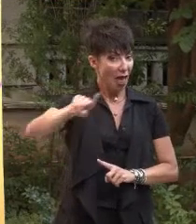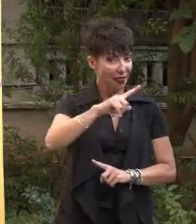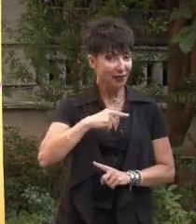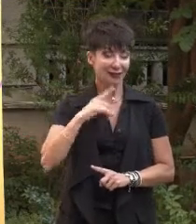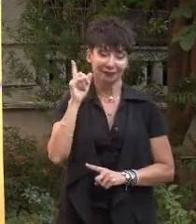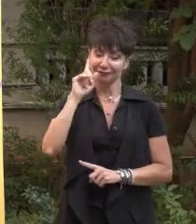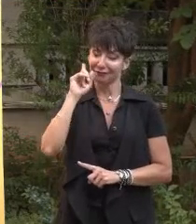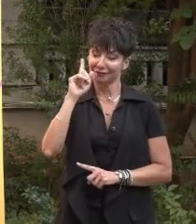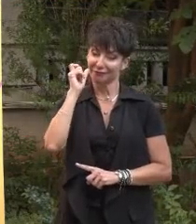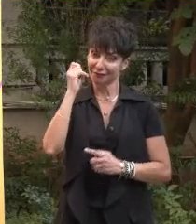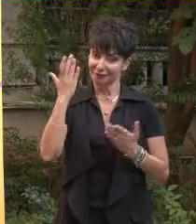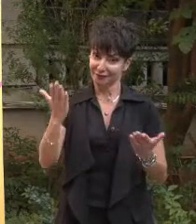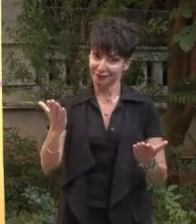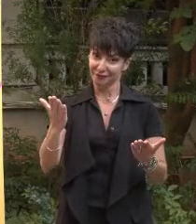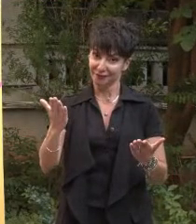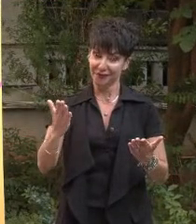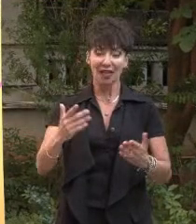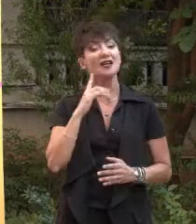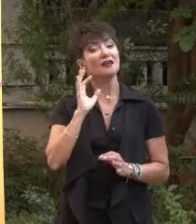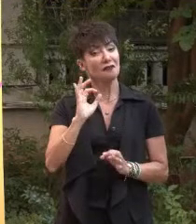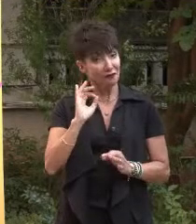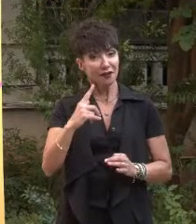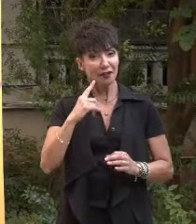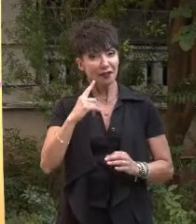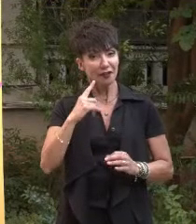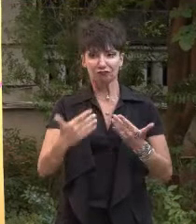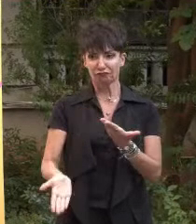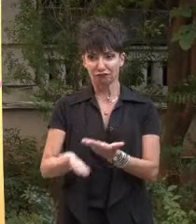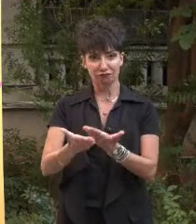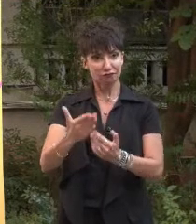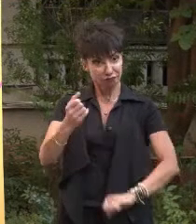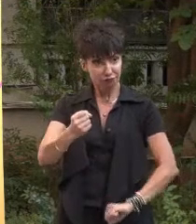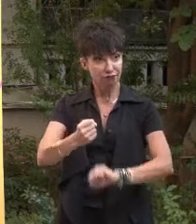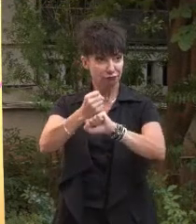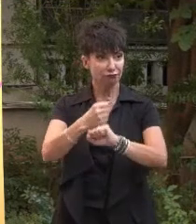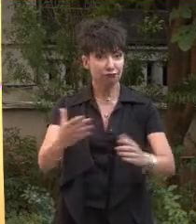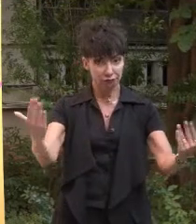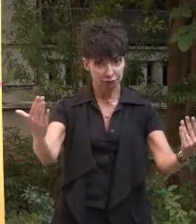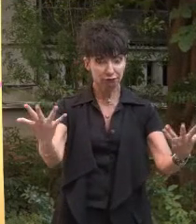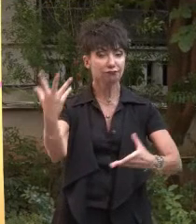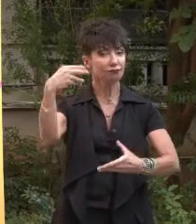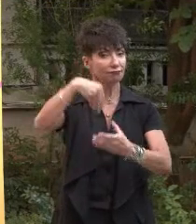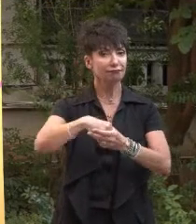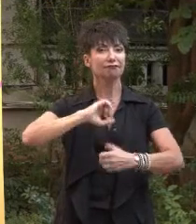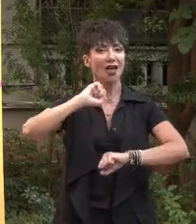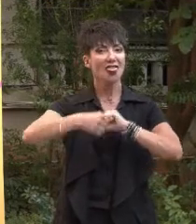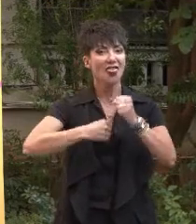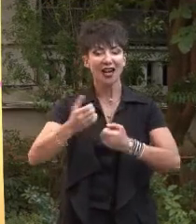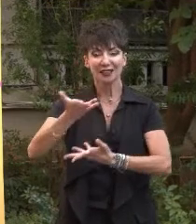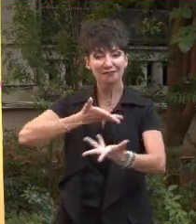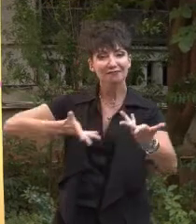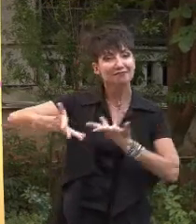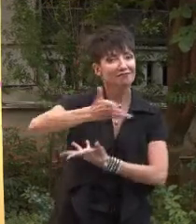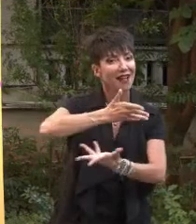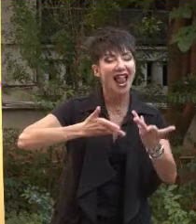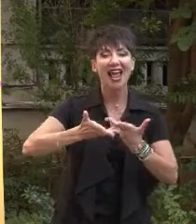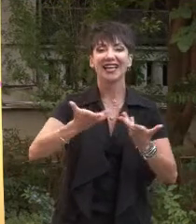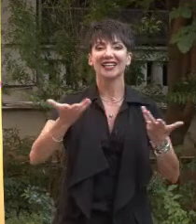μαθήτριες. Ακόμα ενθαρρύνει τη συμμετοχή τους στις δράσεις σε έννοιες όπως η αλληλεγγύη,